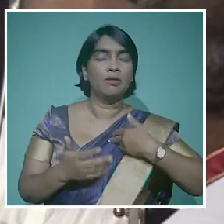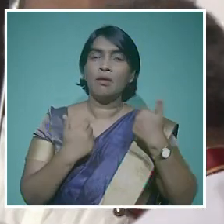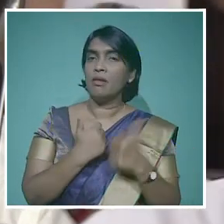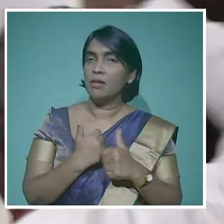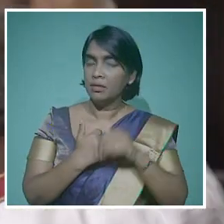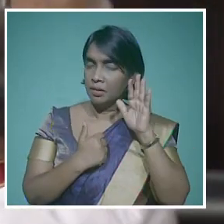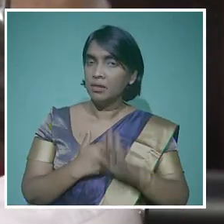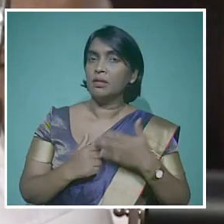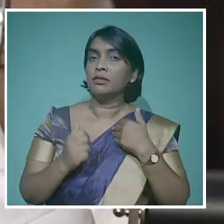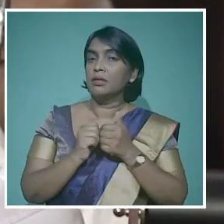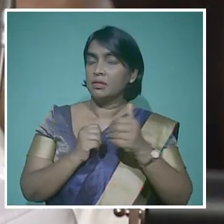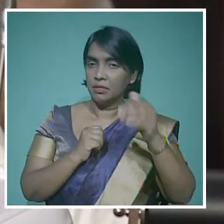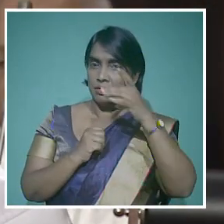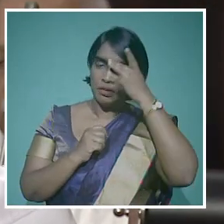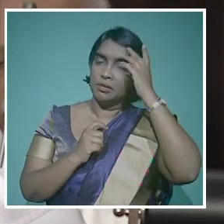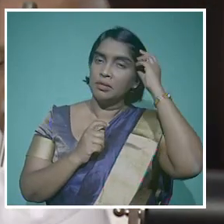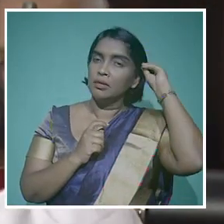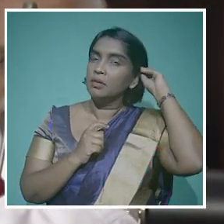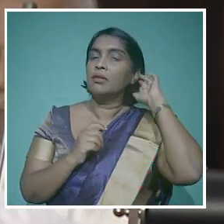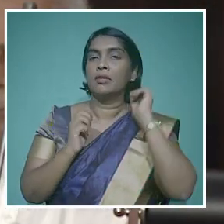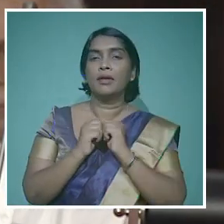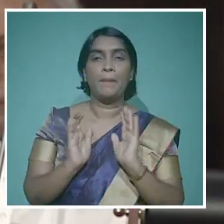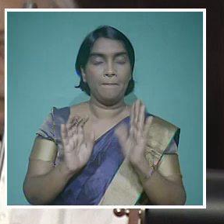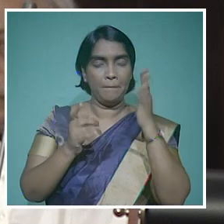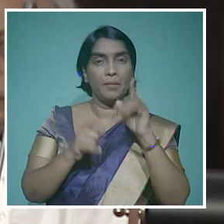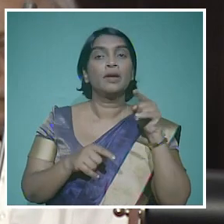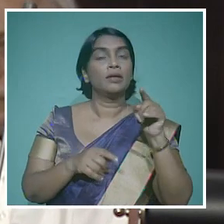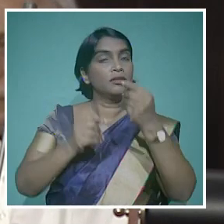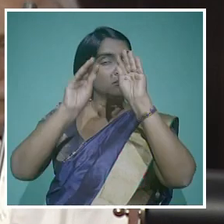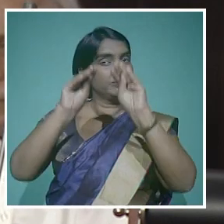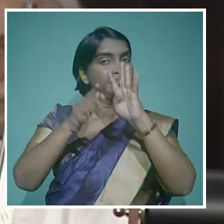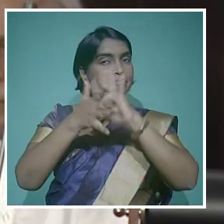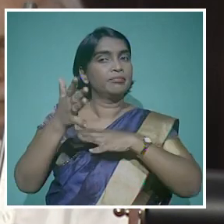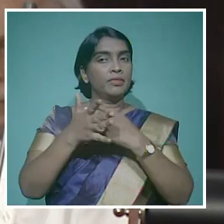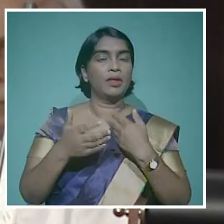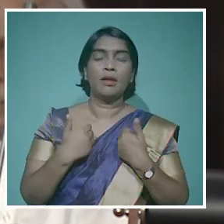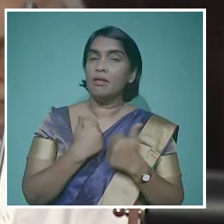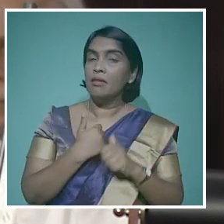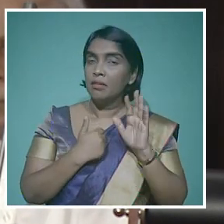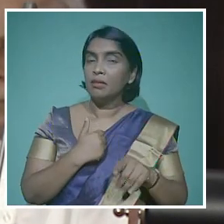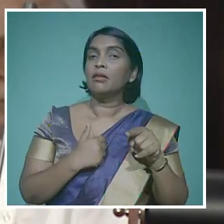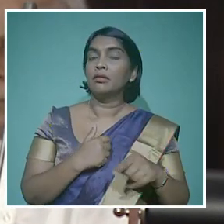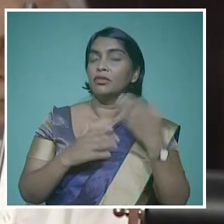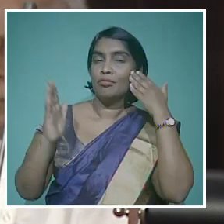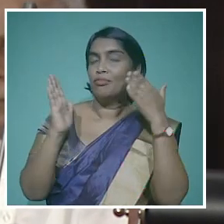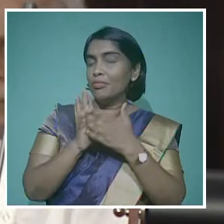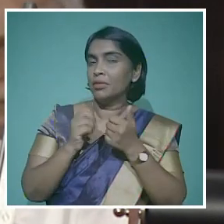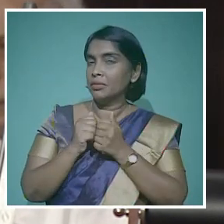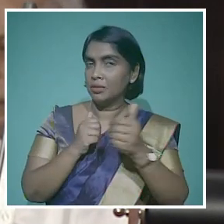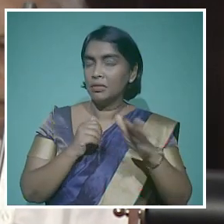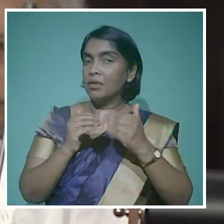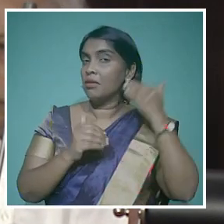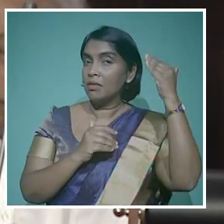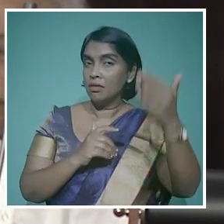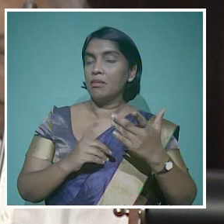නිර්මාණය කිරීමේ ප්‍රවේශයක් විවර කර ගැනීම. මේ ආයවැය මගින් අප නිර්මාණය කරගන්නා පදනම ඔස්සේ